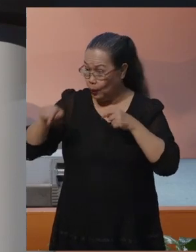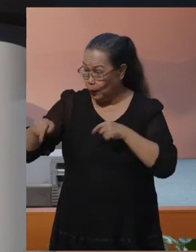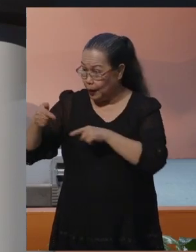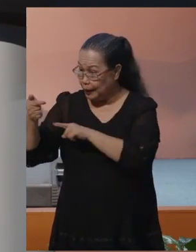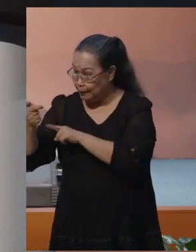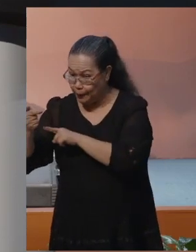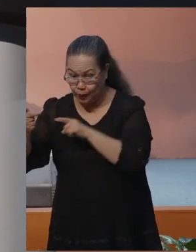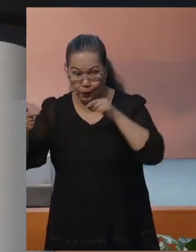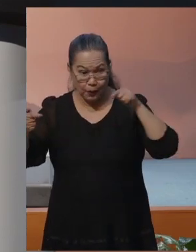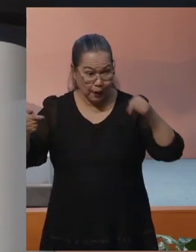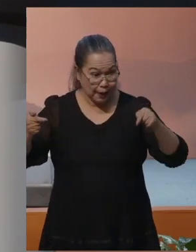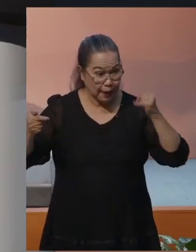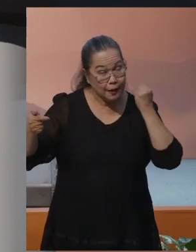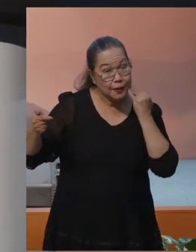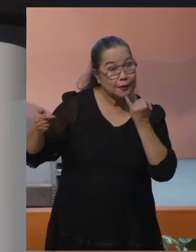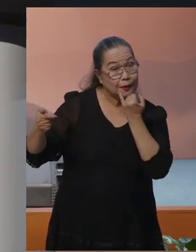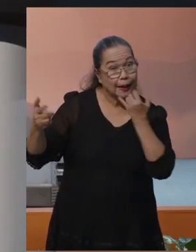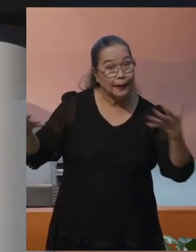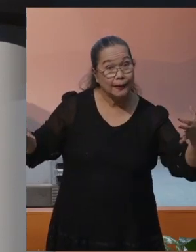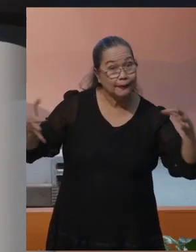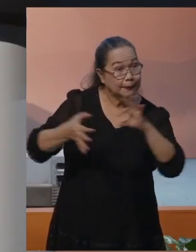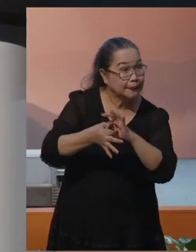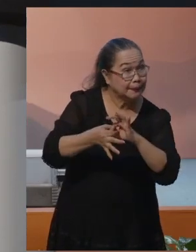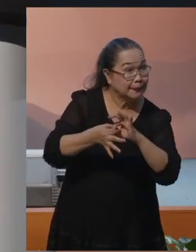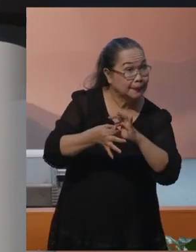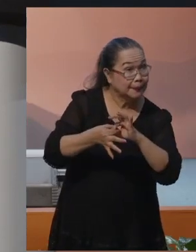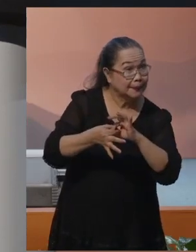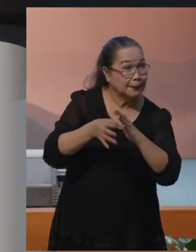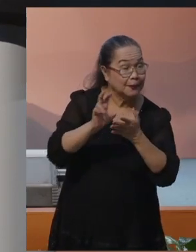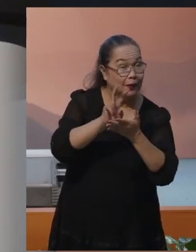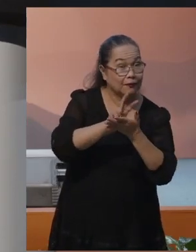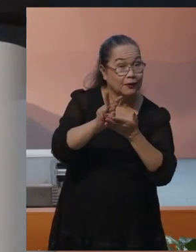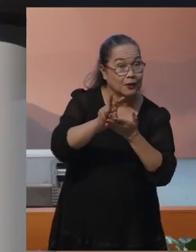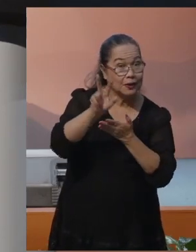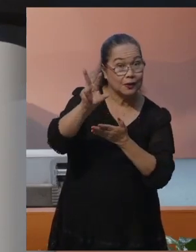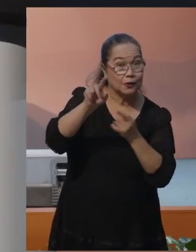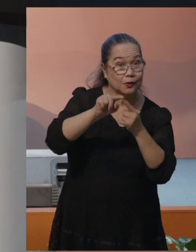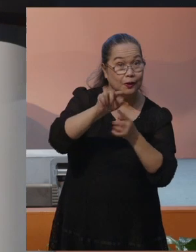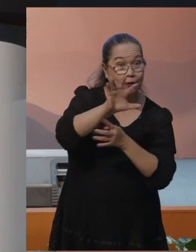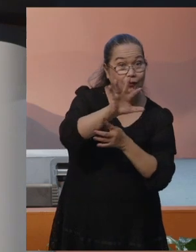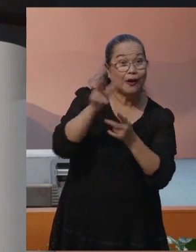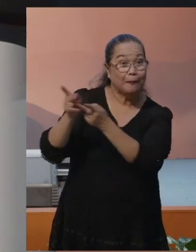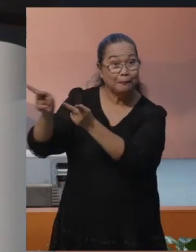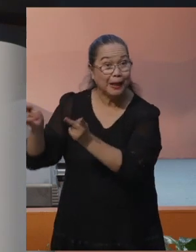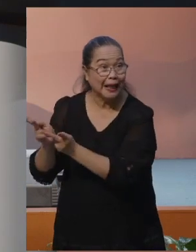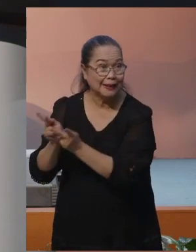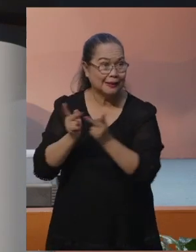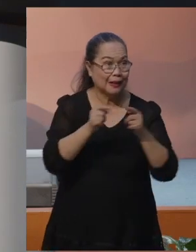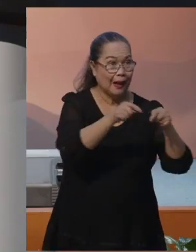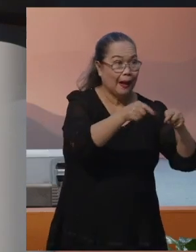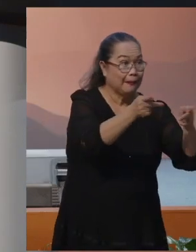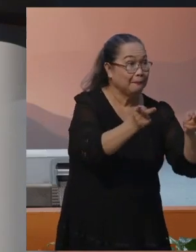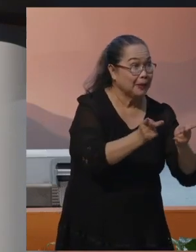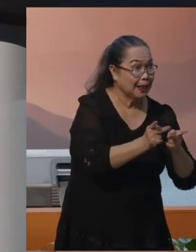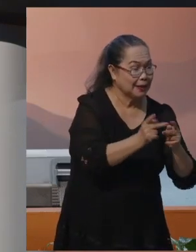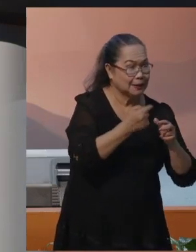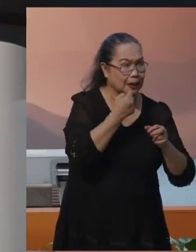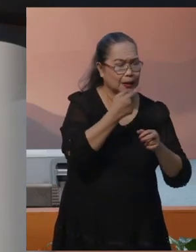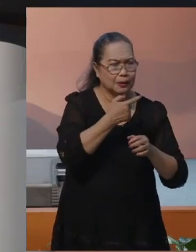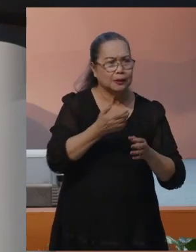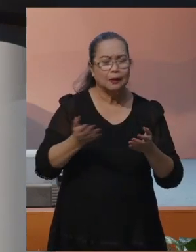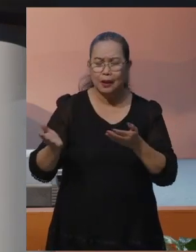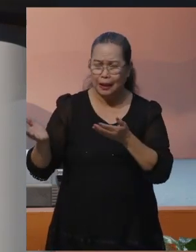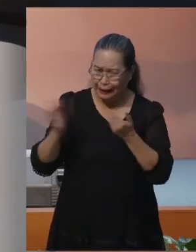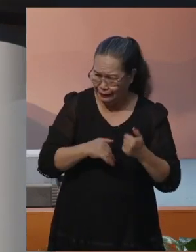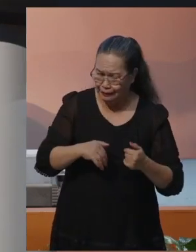ba? Binasa kanina natin sa verses 3 to 5. Pero ang importanteng verse doon, yung sinasabing, come up